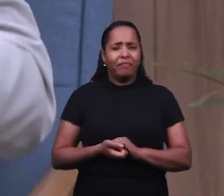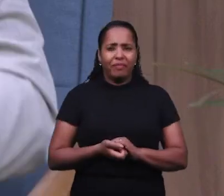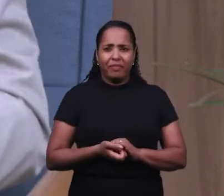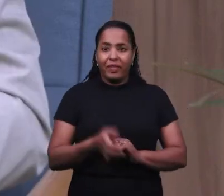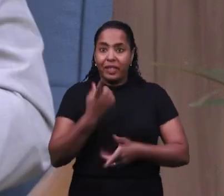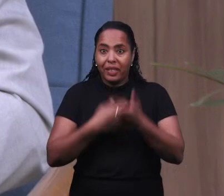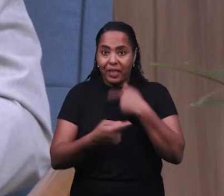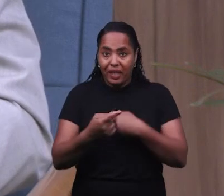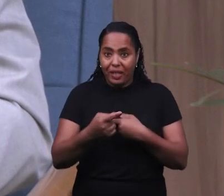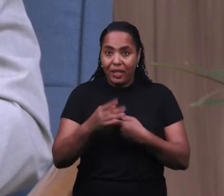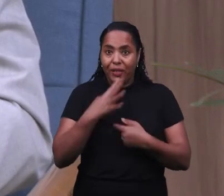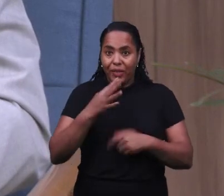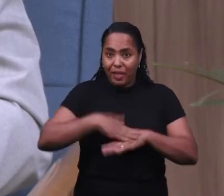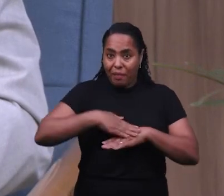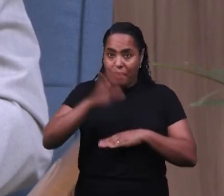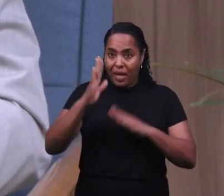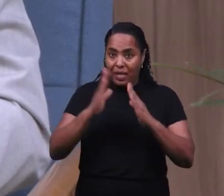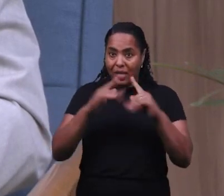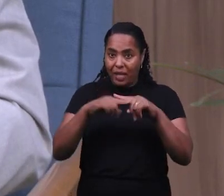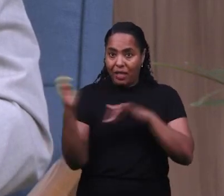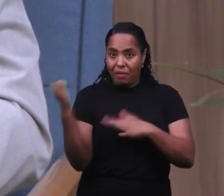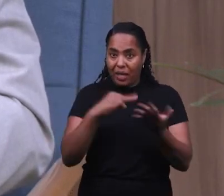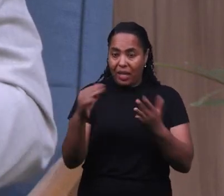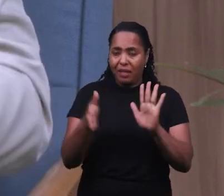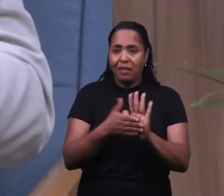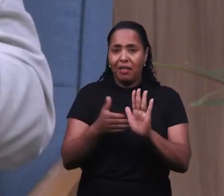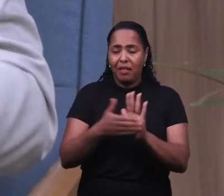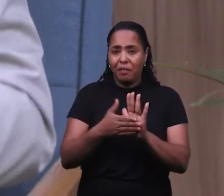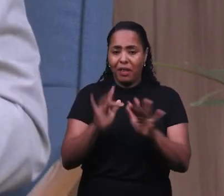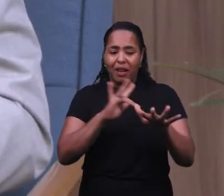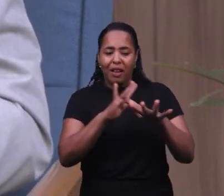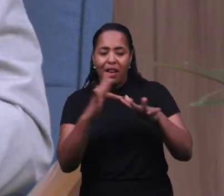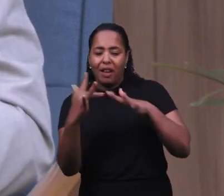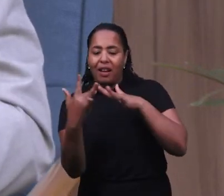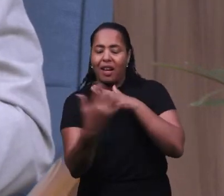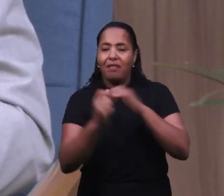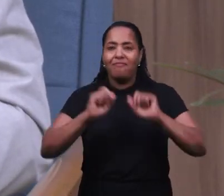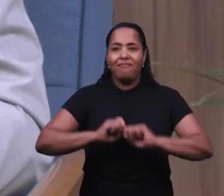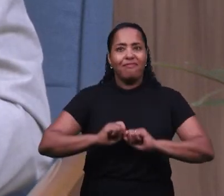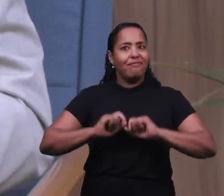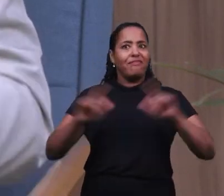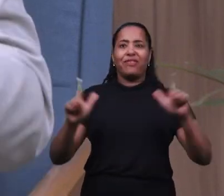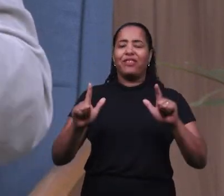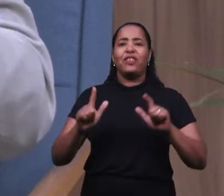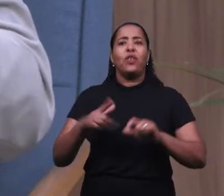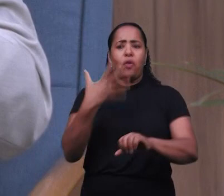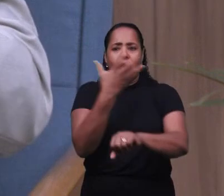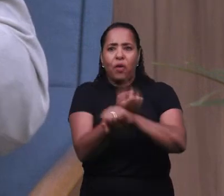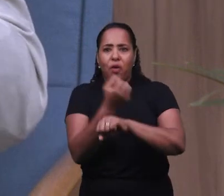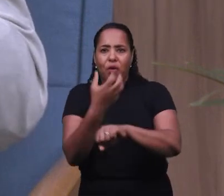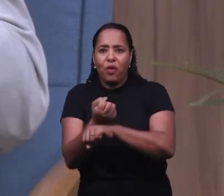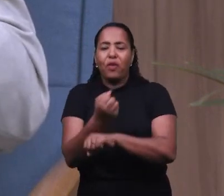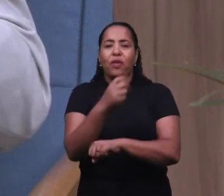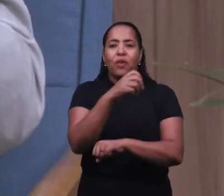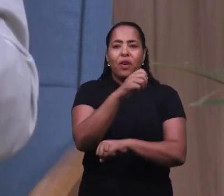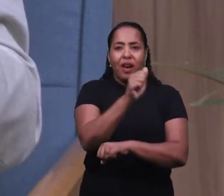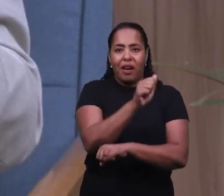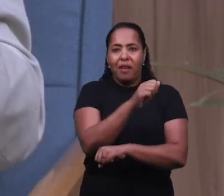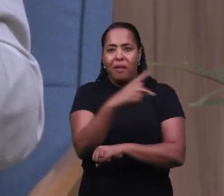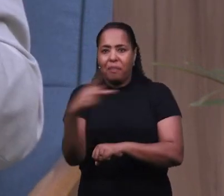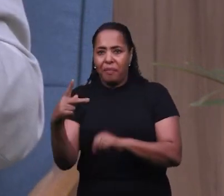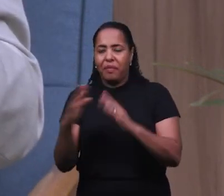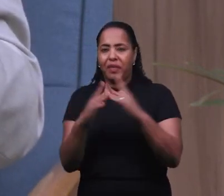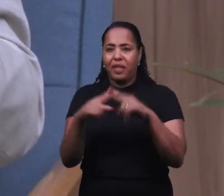besoin. Vous voulez connaître davantage sur l'Église chrétienne Maranatha et nos projets? Accédez à nos réseaux sociaux. Et vous pouvez aussi télécharger